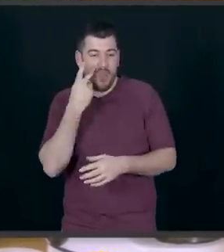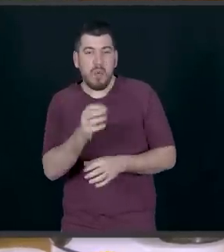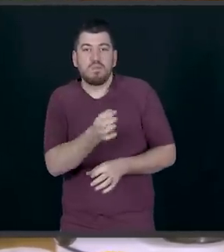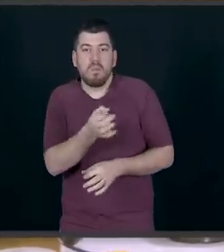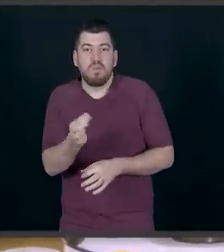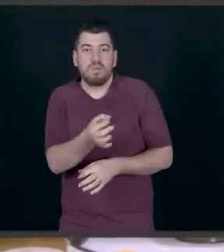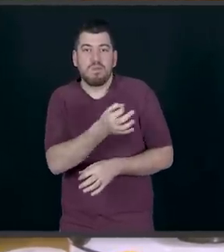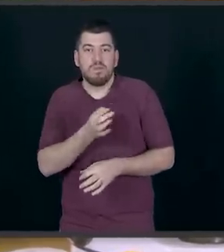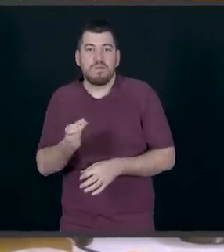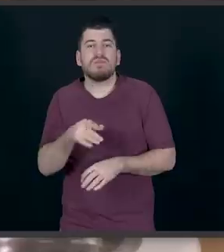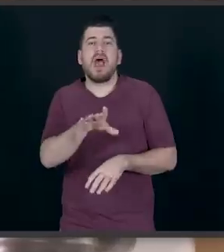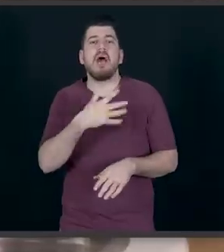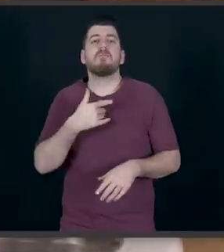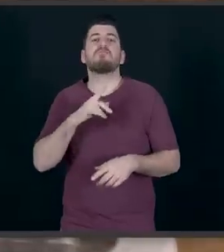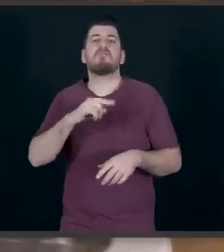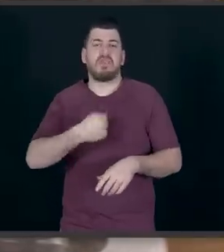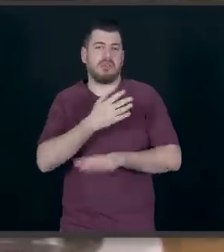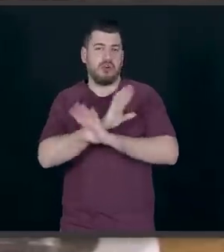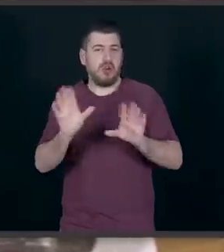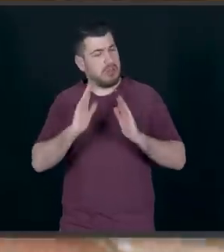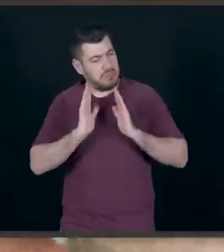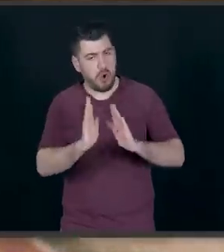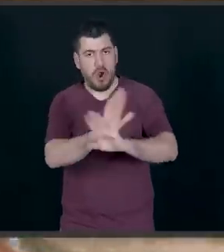βούτυρο, αλλά δεν μας πειράζει, συνεχίζουμε κανονικά τη συνταγή μας.